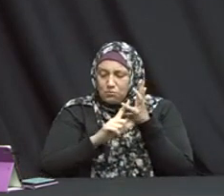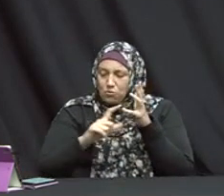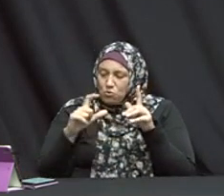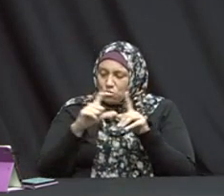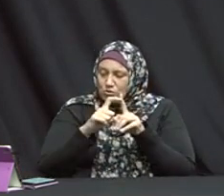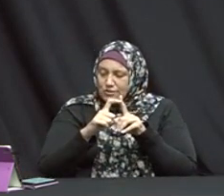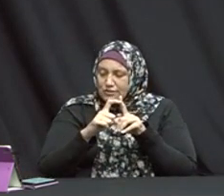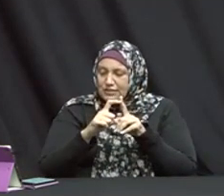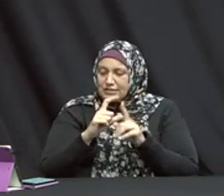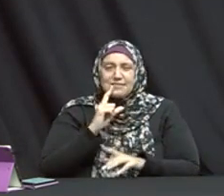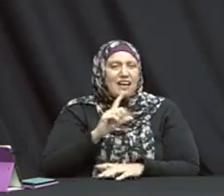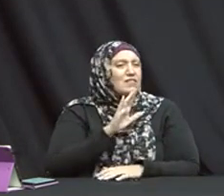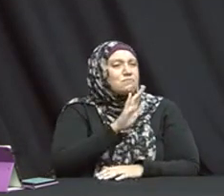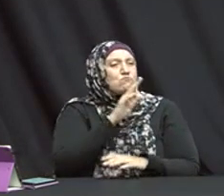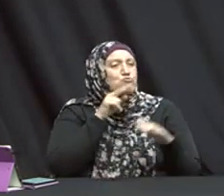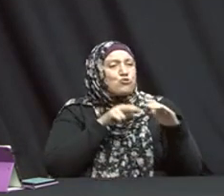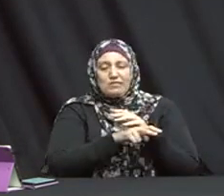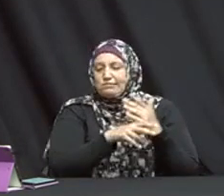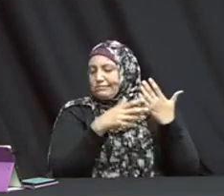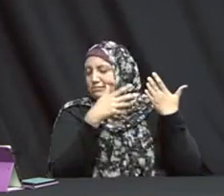ثمود